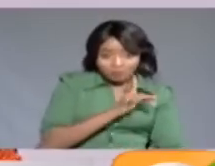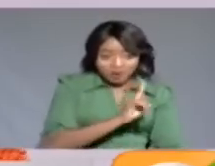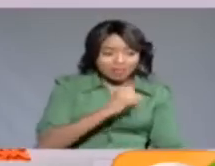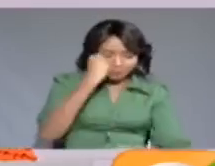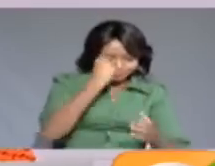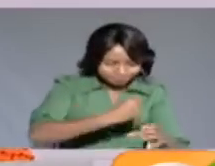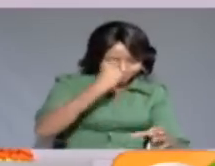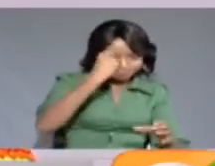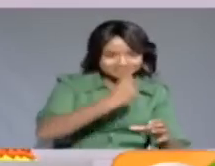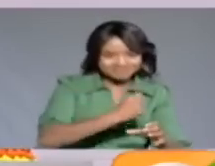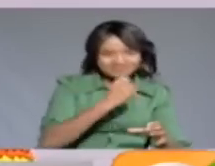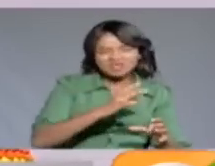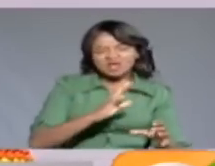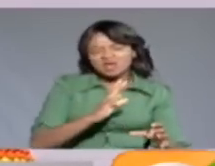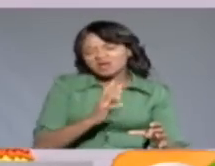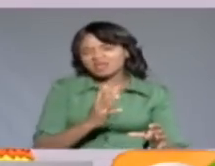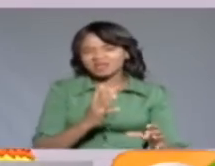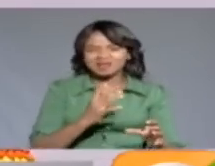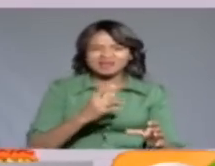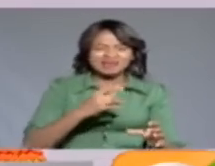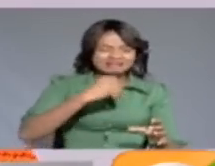pili mkono na